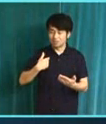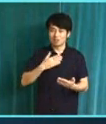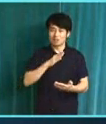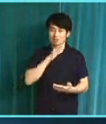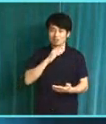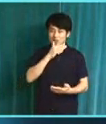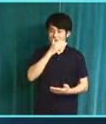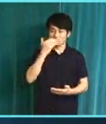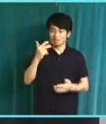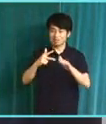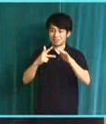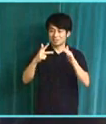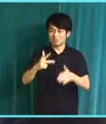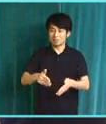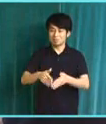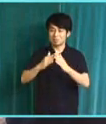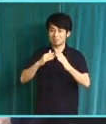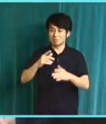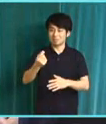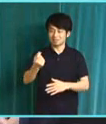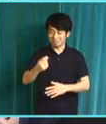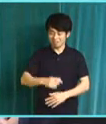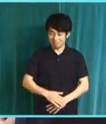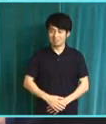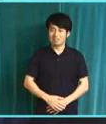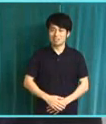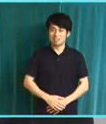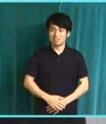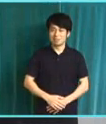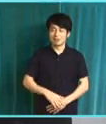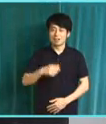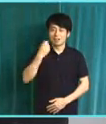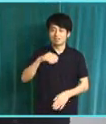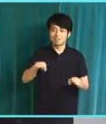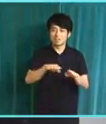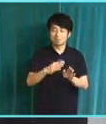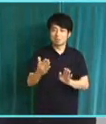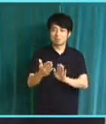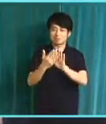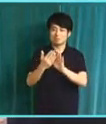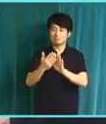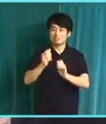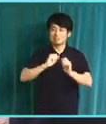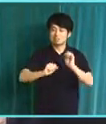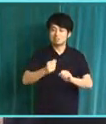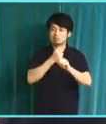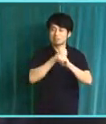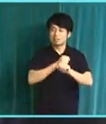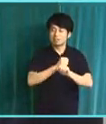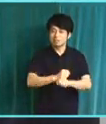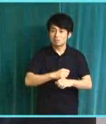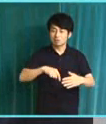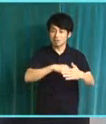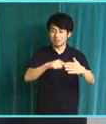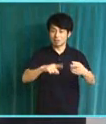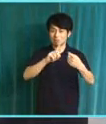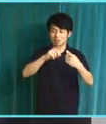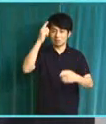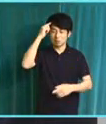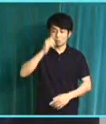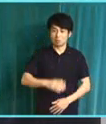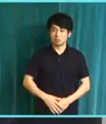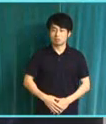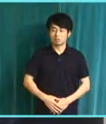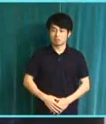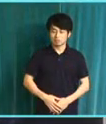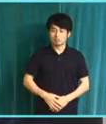素敵な施設が誕生しましたね。 は い、 夏休みも近いですので、 はい、 自由研究とかにもぴったりかなと思います。風魔忍